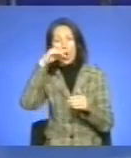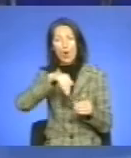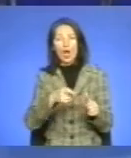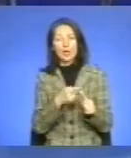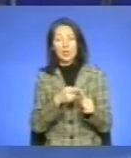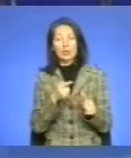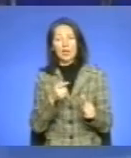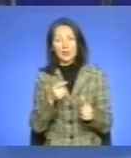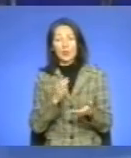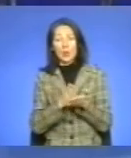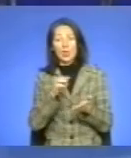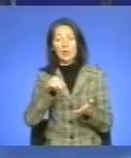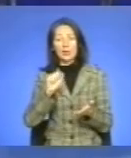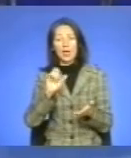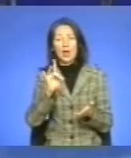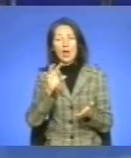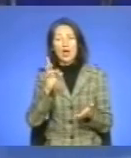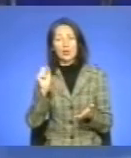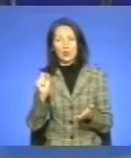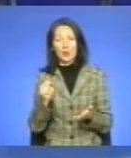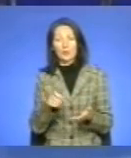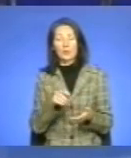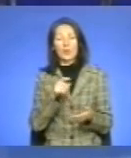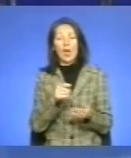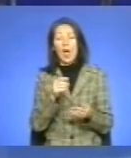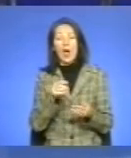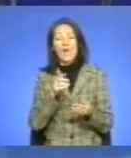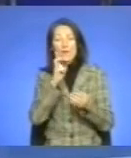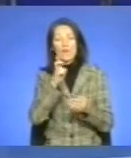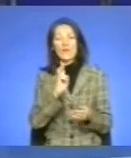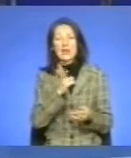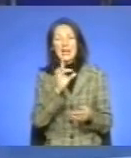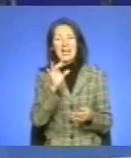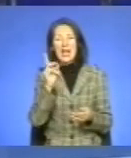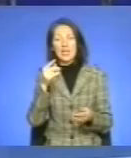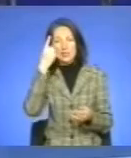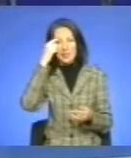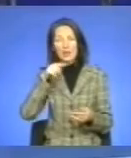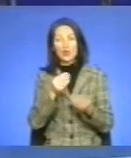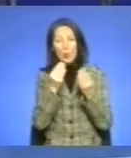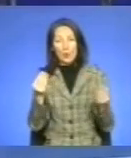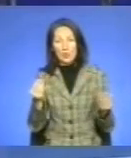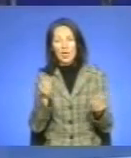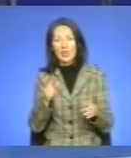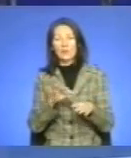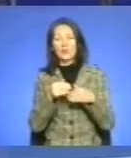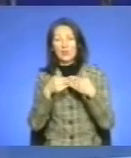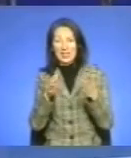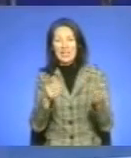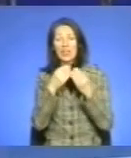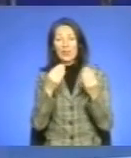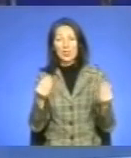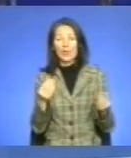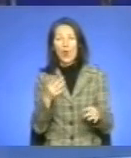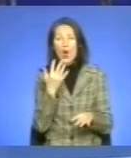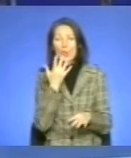У Тернопільському обласному краєзнавчому музеї триває святкування «Сторіччя». Відкрили виставку декоративно-прикладного мистецтва народних умільців з